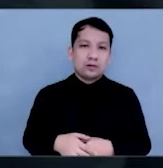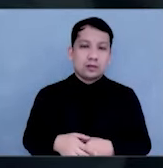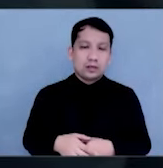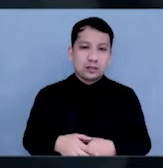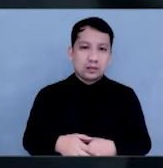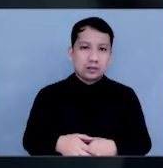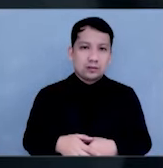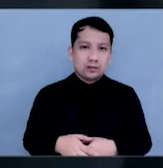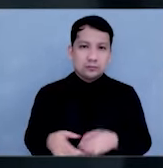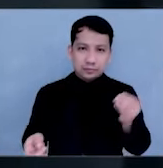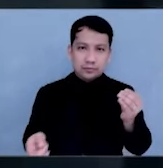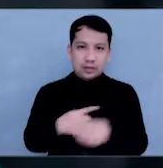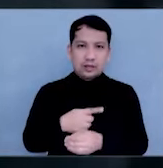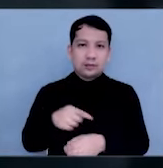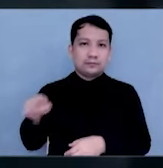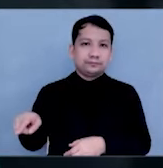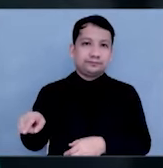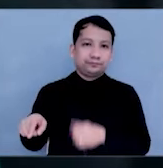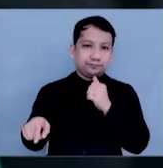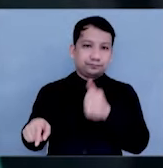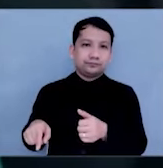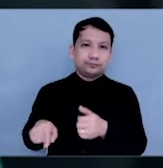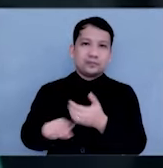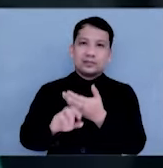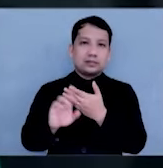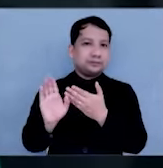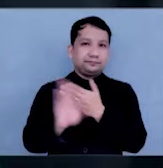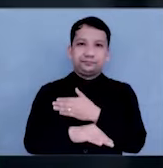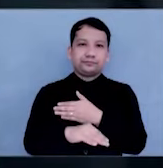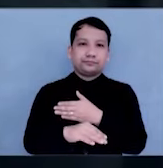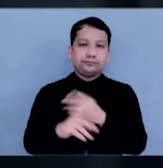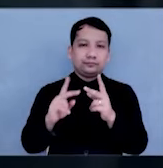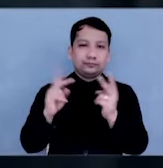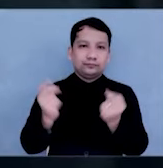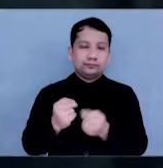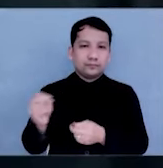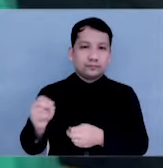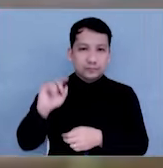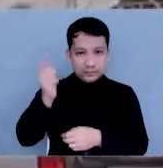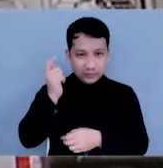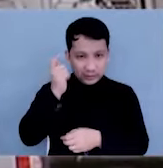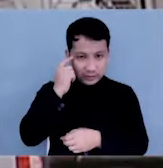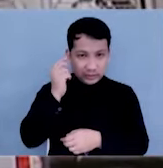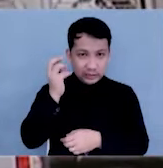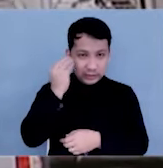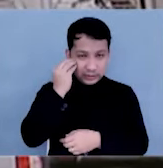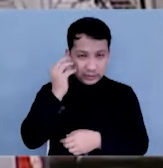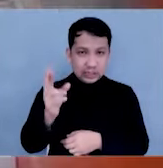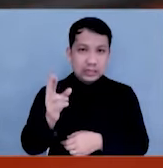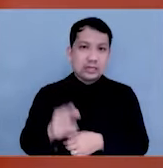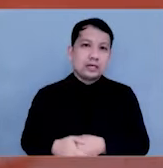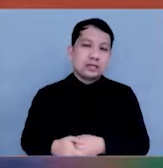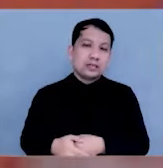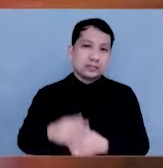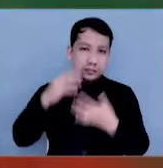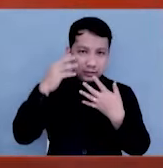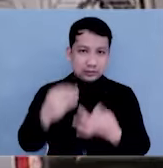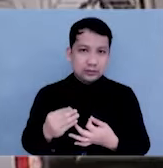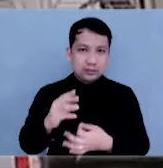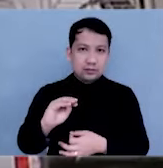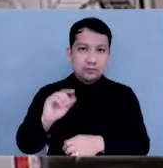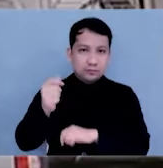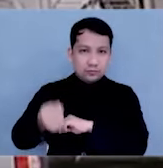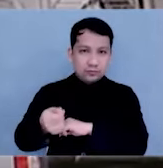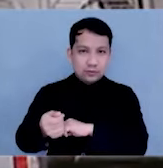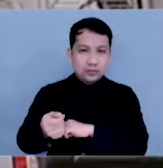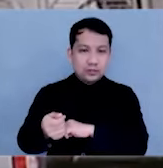back sa pwesto at hindi na kailanman pwedeng humawak ng posisyon sa gobyerno si Rama ayon sa desisyon ng ombudsman.